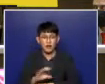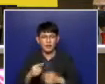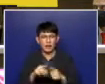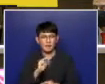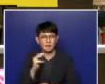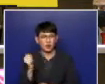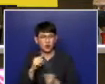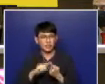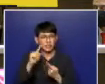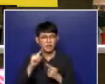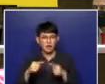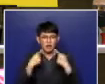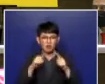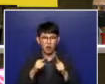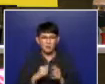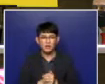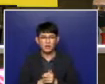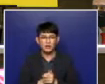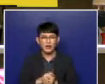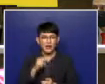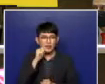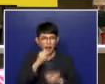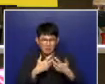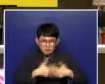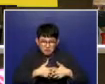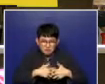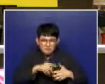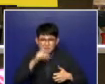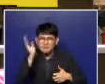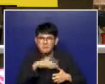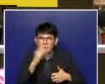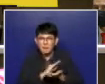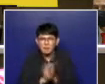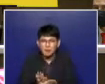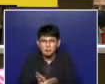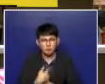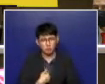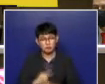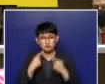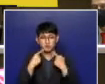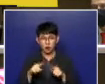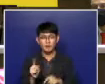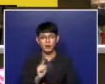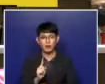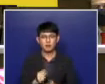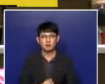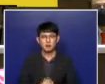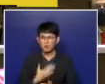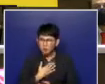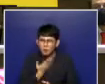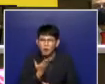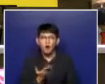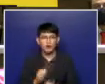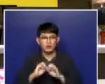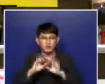ก็พ้นจากผู้ว่ากทมคุณสมัครเข้ามาเป็นนายกรัฐมนตรีเป็นพรรคพลังประชาชนปรากฏว่า